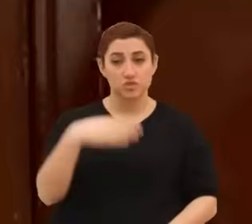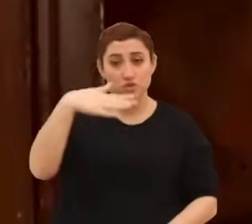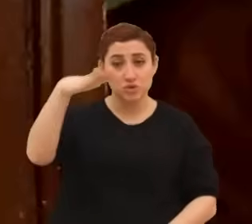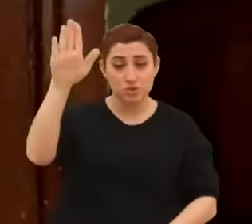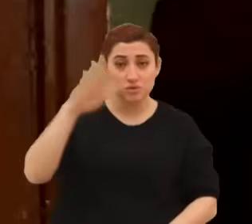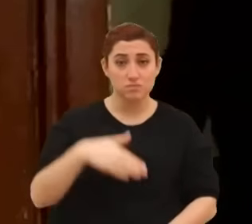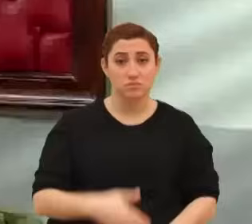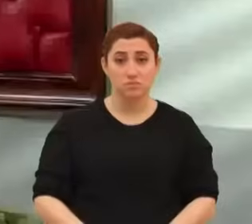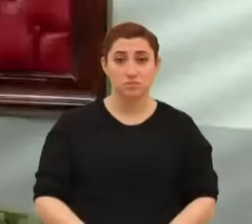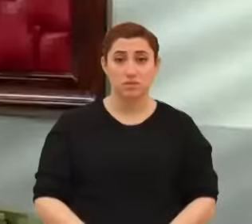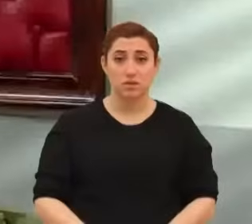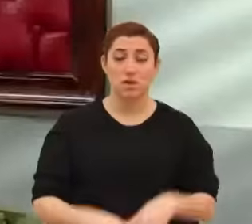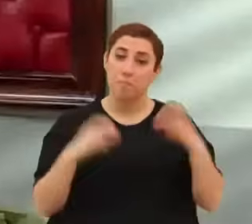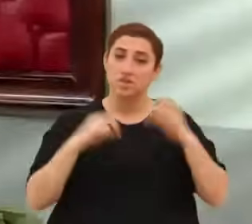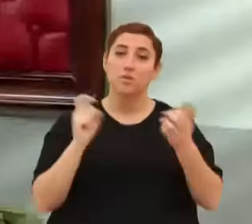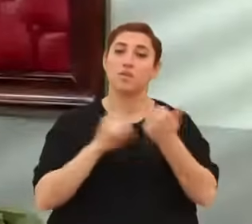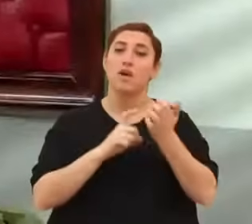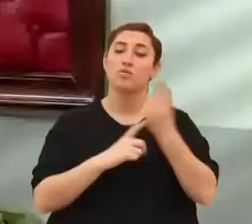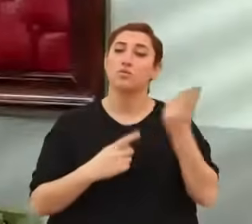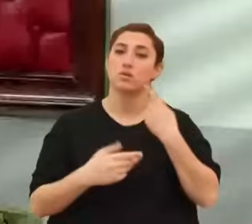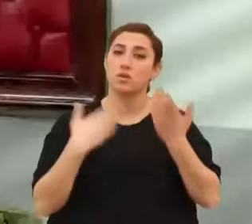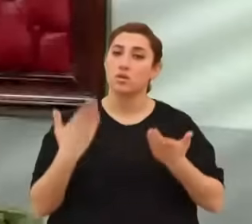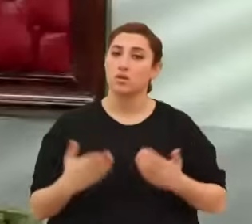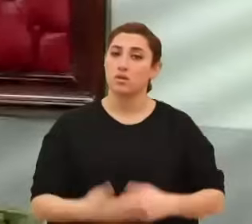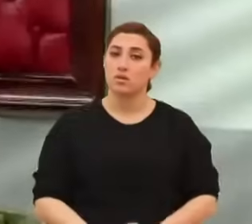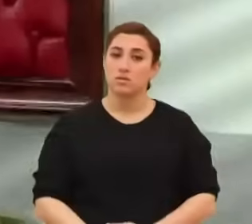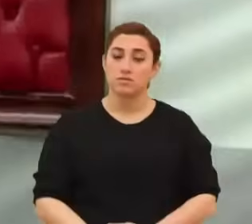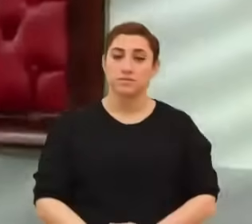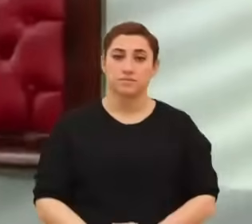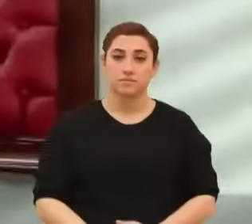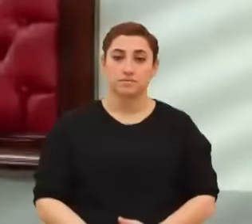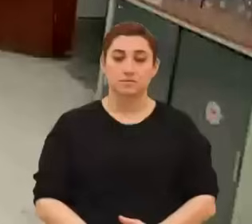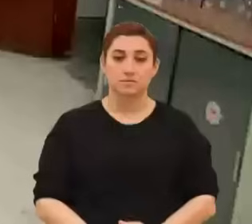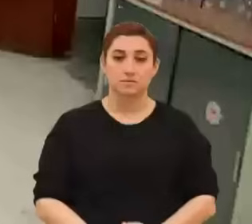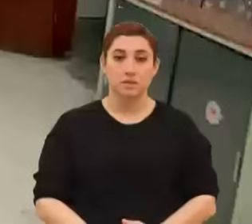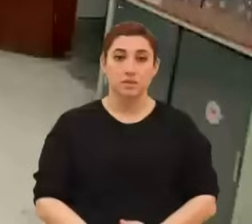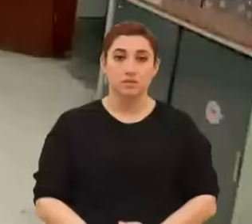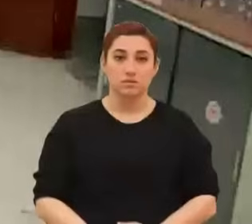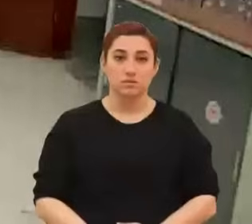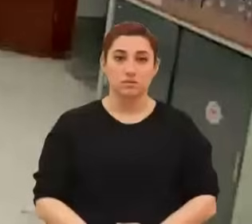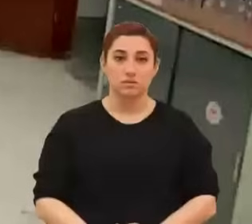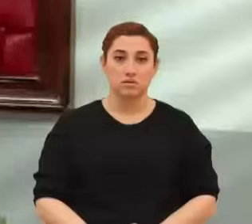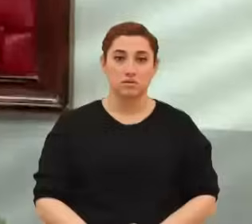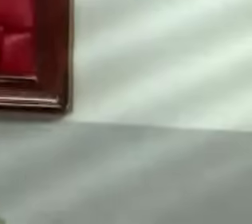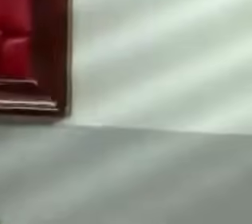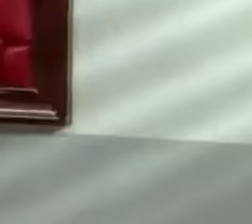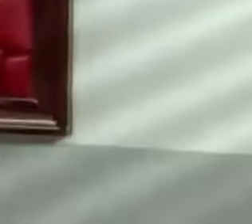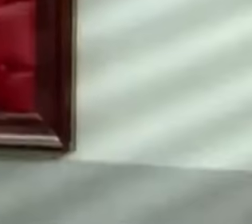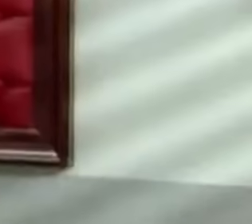Çık, çık, çık. Başlayacağım tavuğun adamı onun adı ya. Kendini koltuğa bıraktı ama koltuk yok. Popo